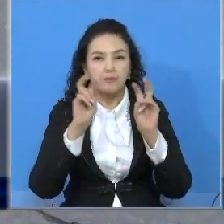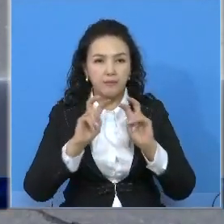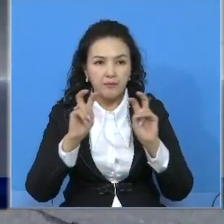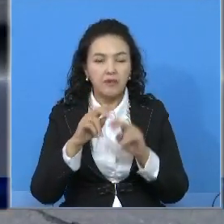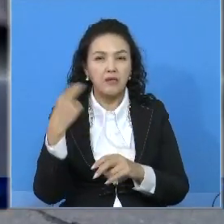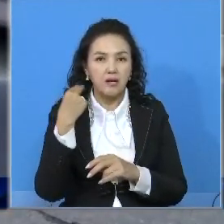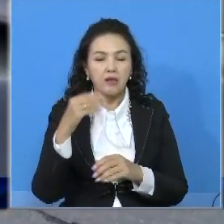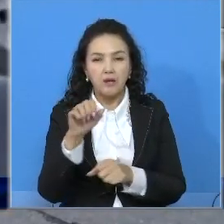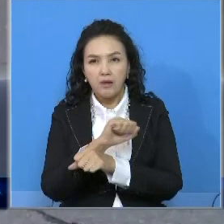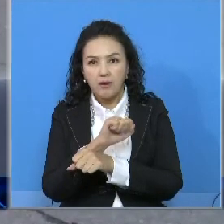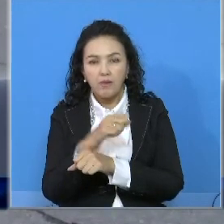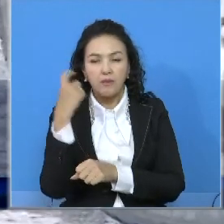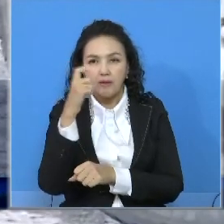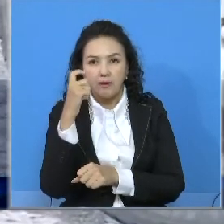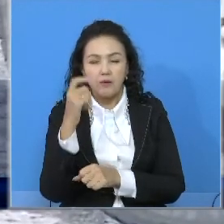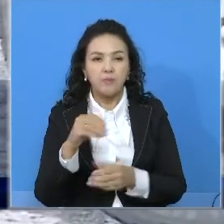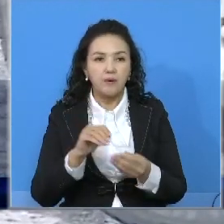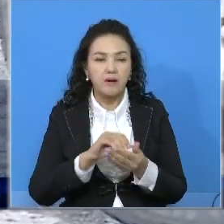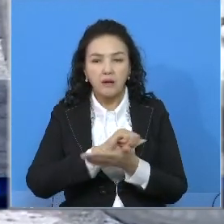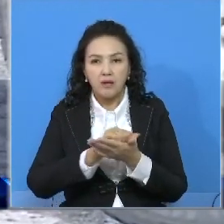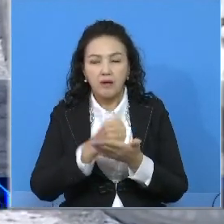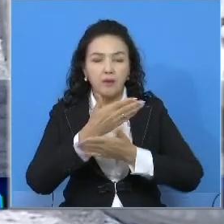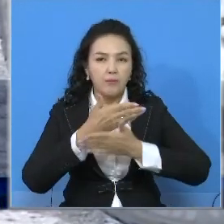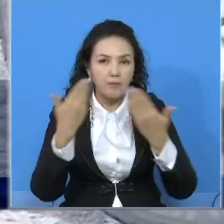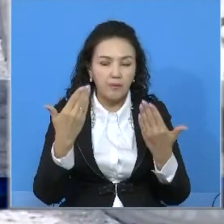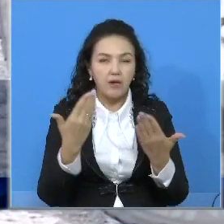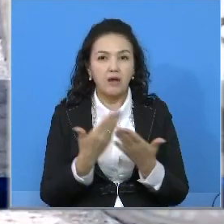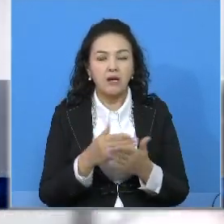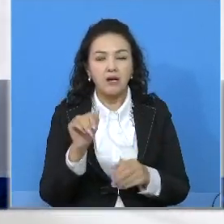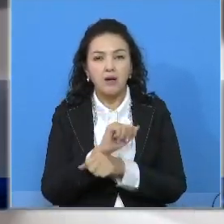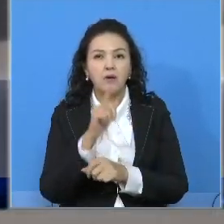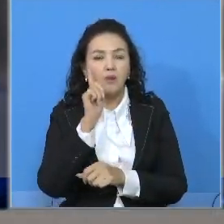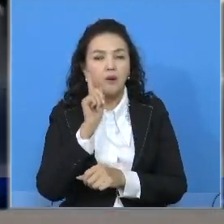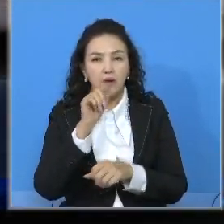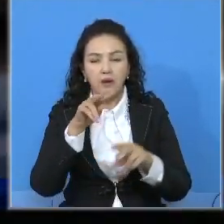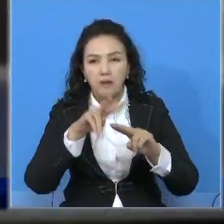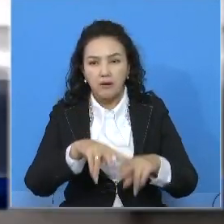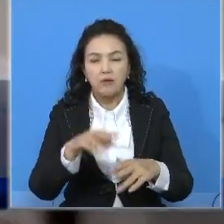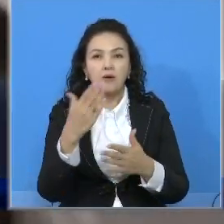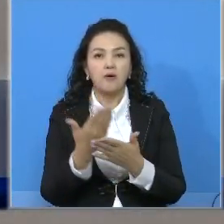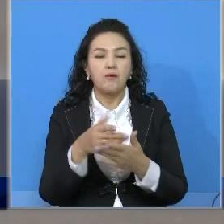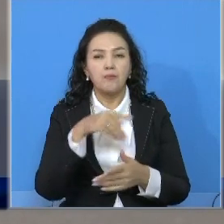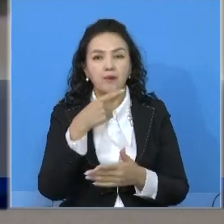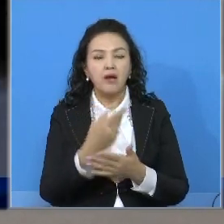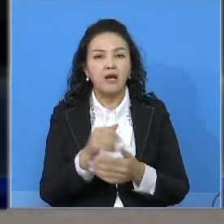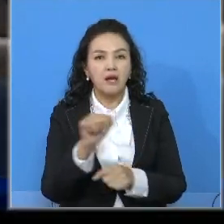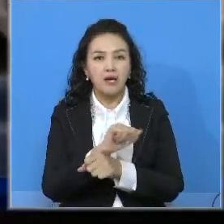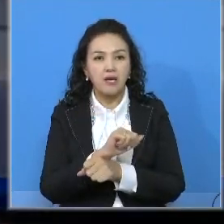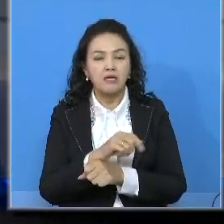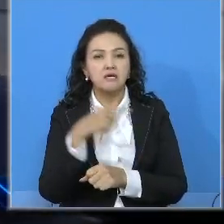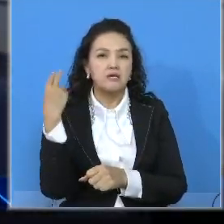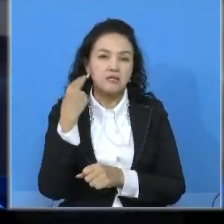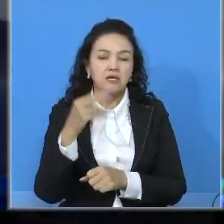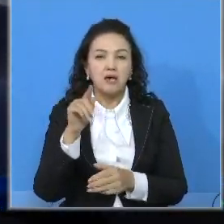кезінде шетелдік көлік иесінің қолында рәсімделген құжат болмаған жағдайда көлік уақытша тұраққа қойылады. Айта кеткен жөн, көлік шетел